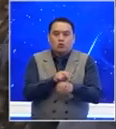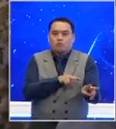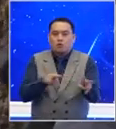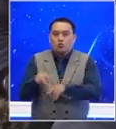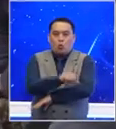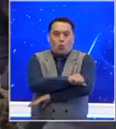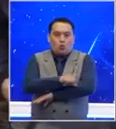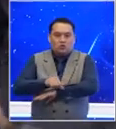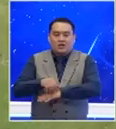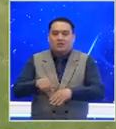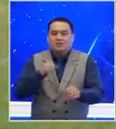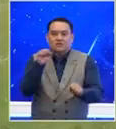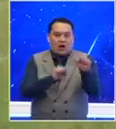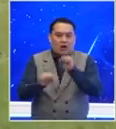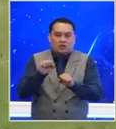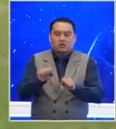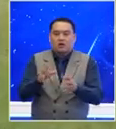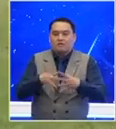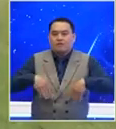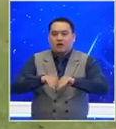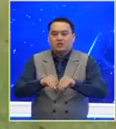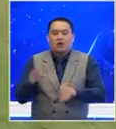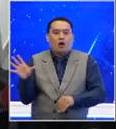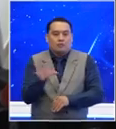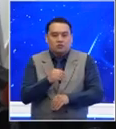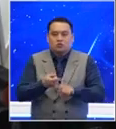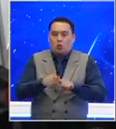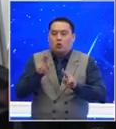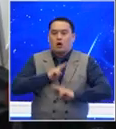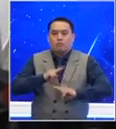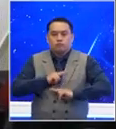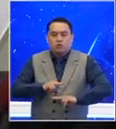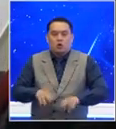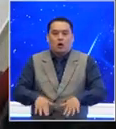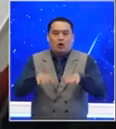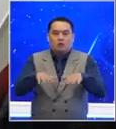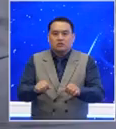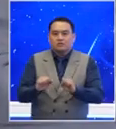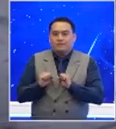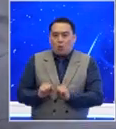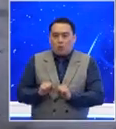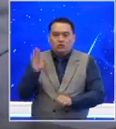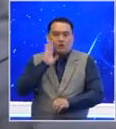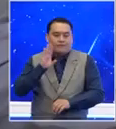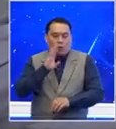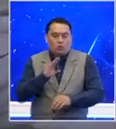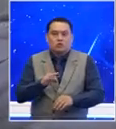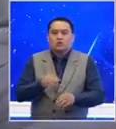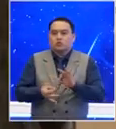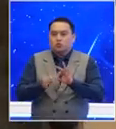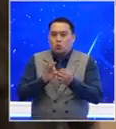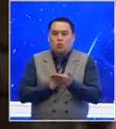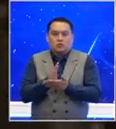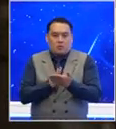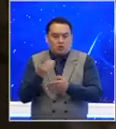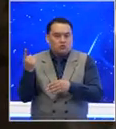улицы, проводить дезинфекцию, заниматься охраной важных объектов и участвовать в противопаводковых мероприятиях. Служба, разумеется, нелегкая. И